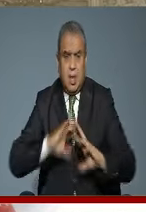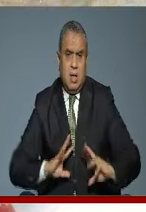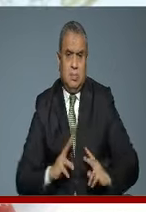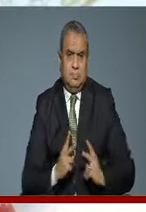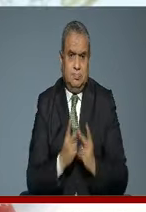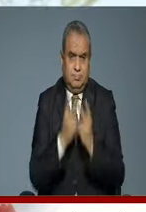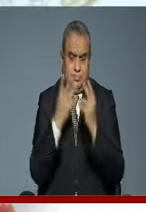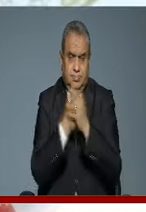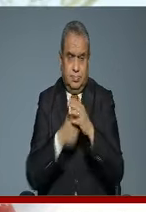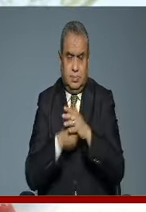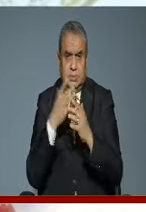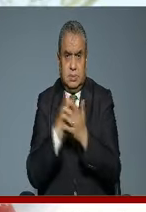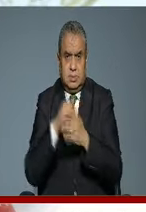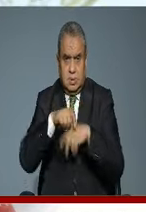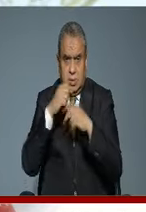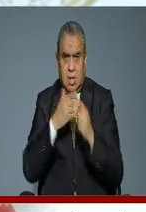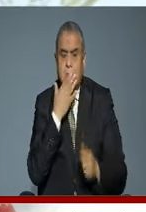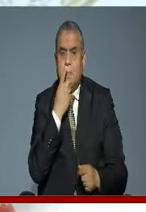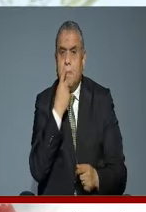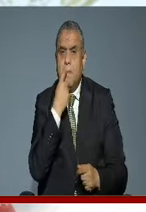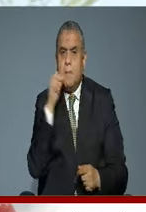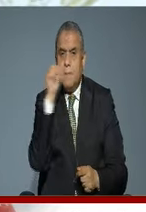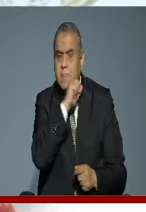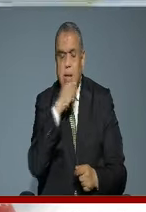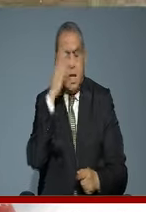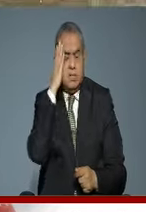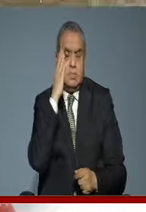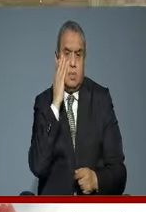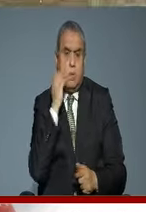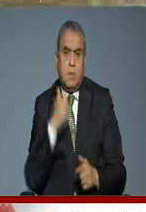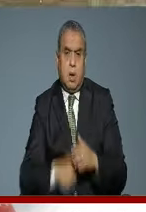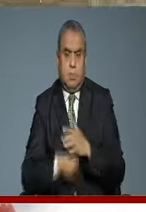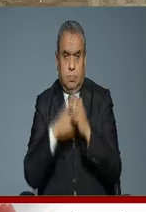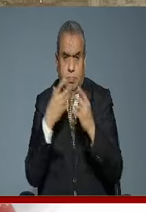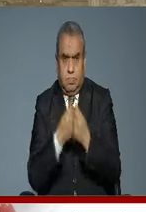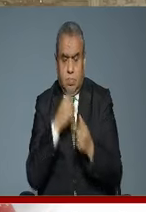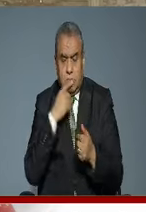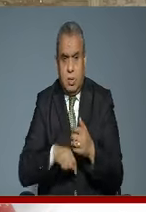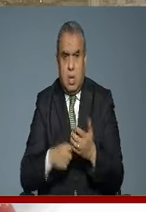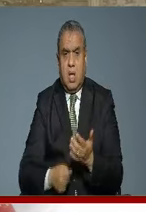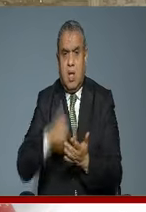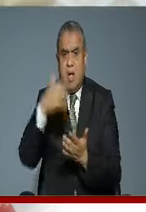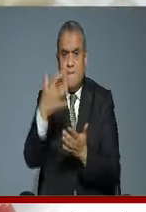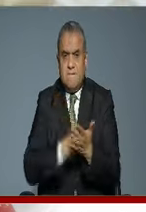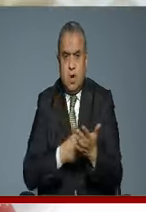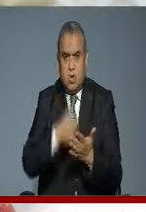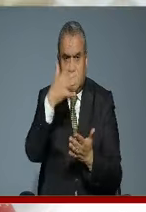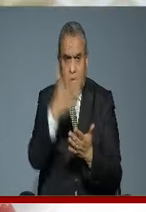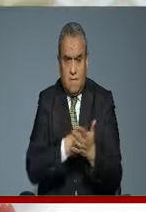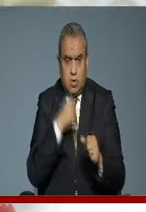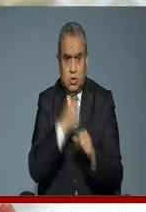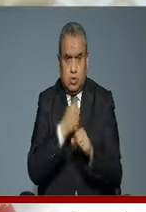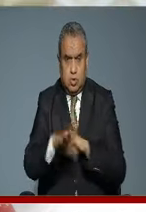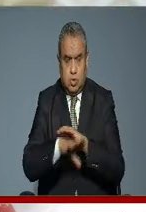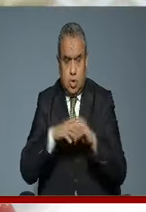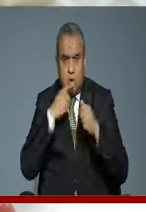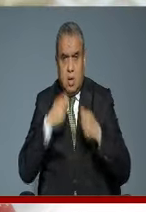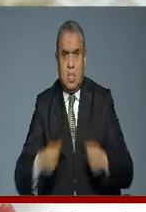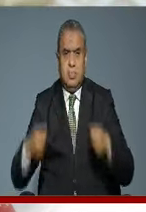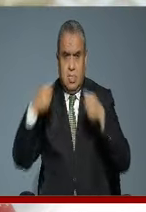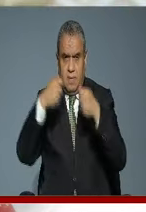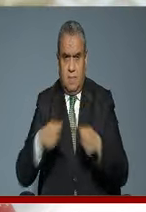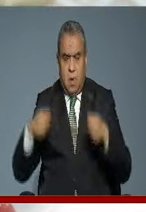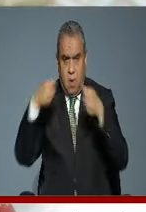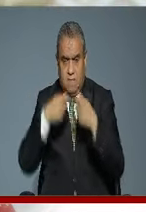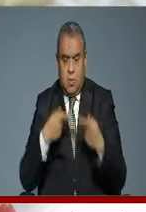وبالتالي فالبريكس فهي فرصة سانحة لكي نعطي الفرصة للبلدان للمشاركة في مسيرة التنمية